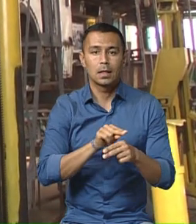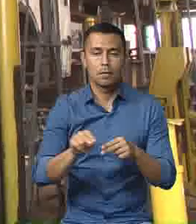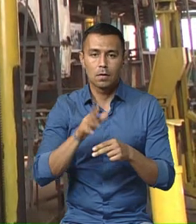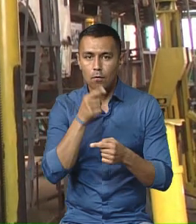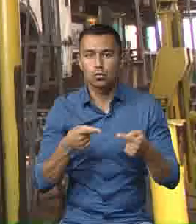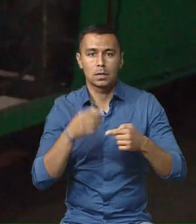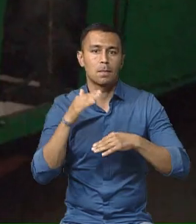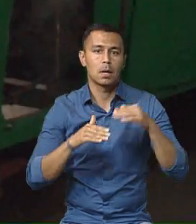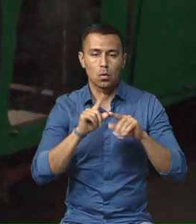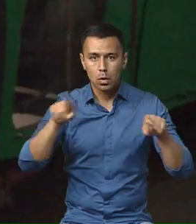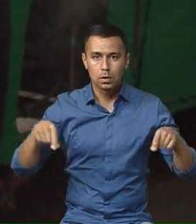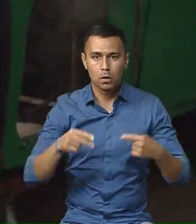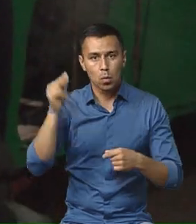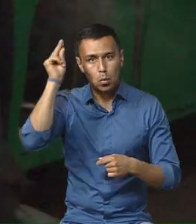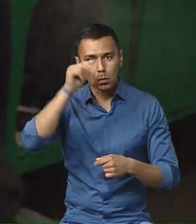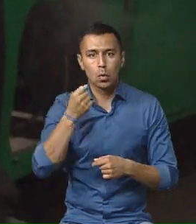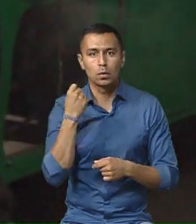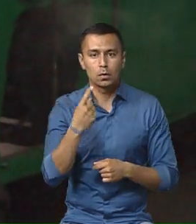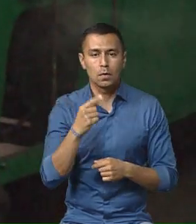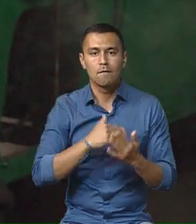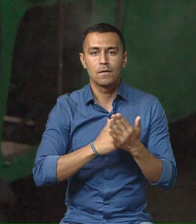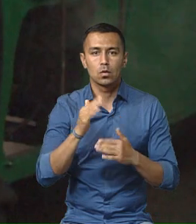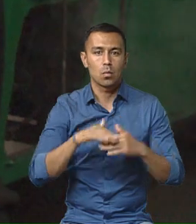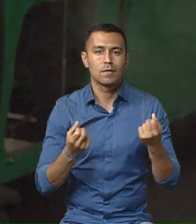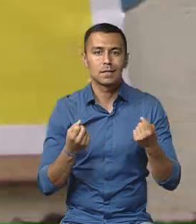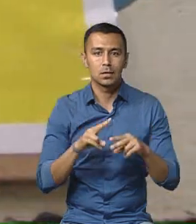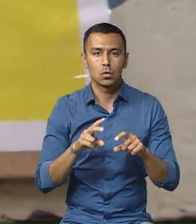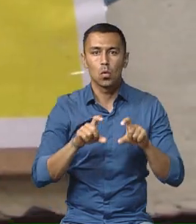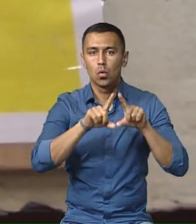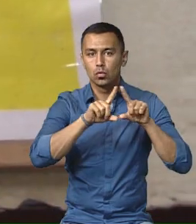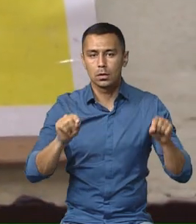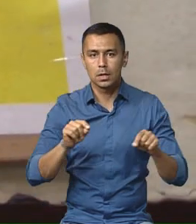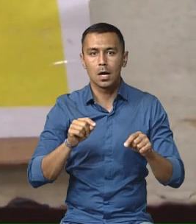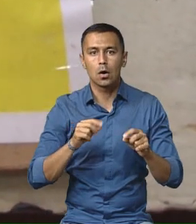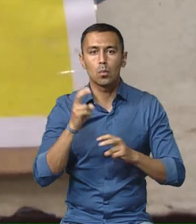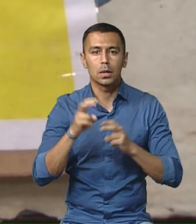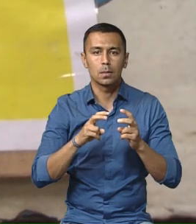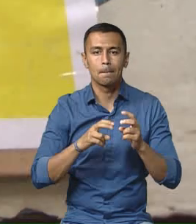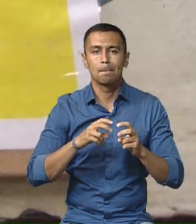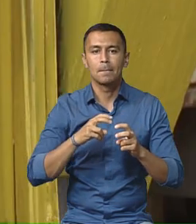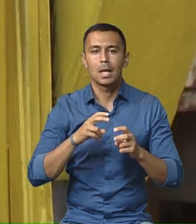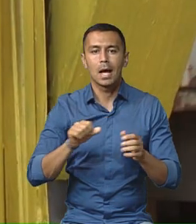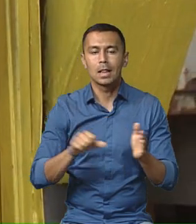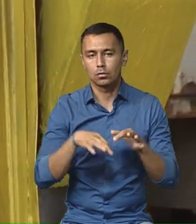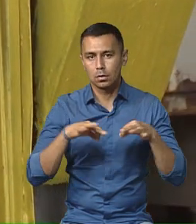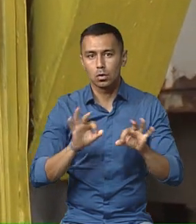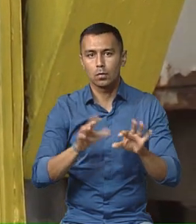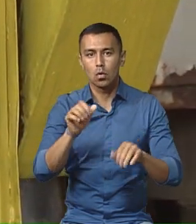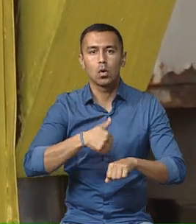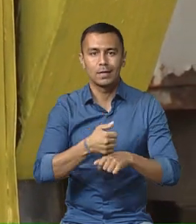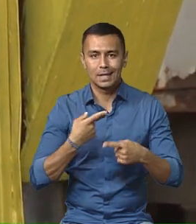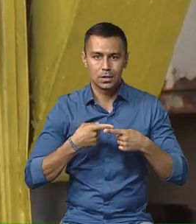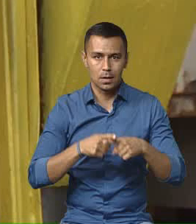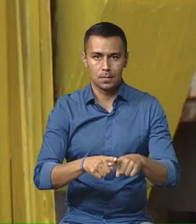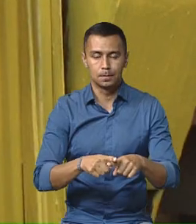водночас практику організували учням 11-го вищого професійного училища на комунальному підприємстві «Електротранс», розповідає його головний інженер